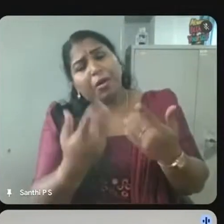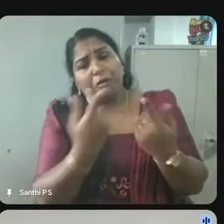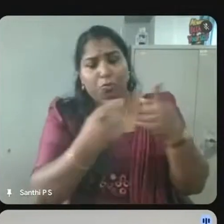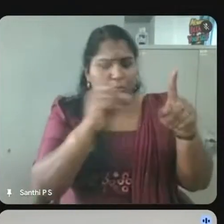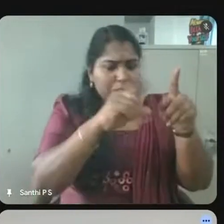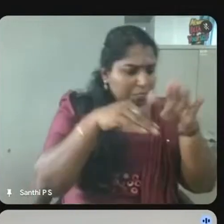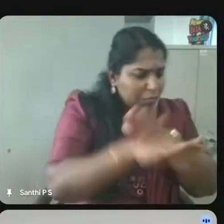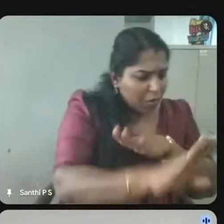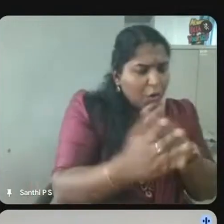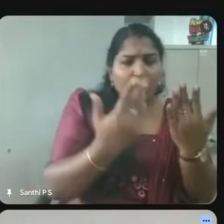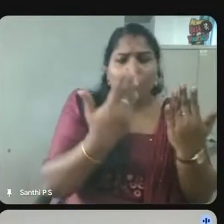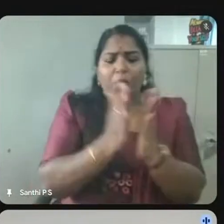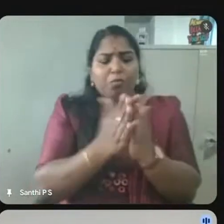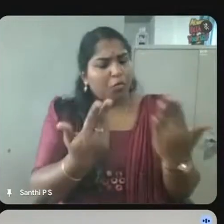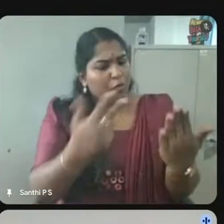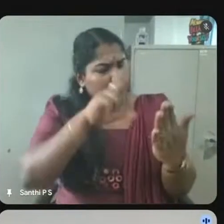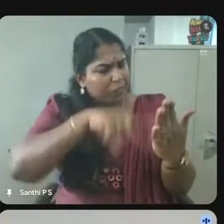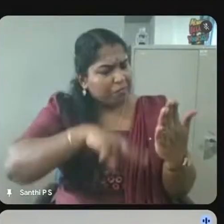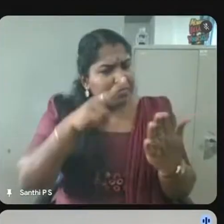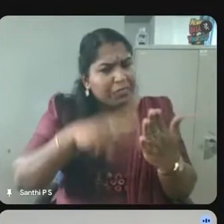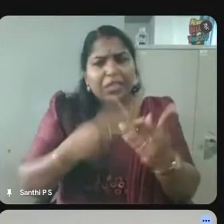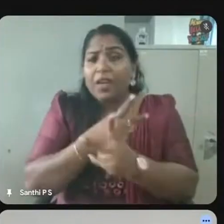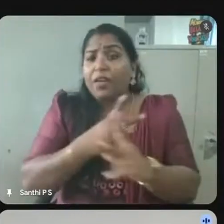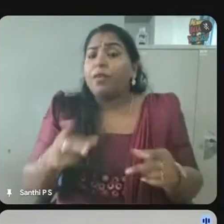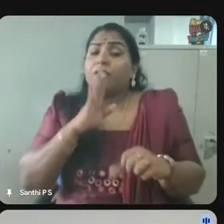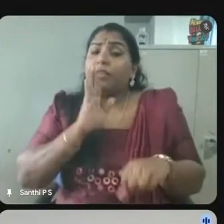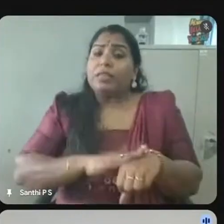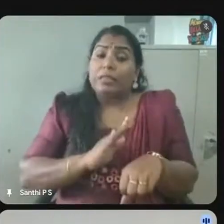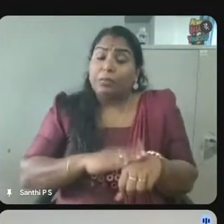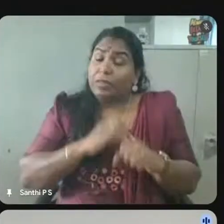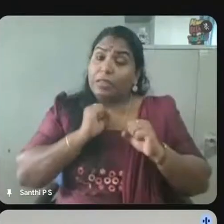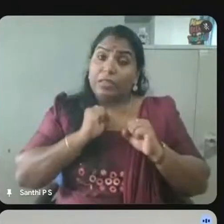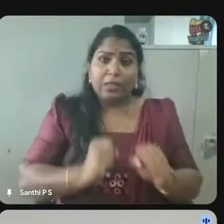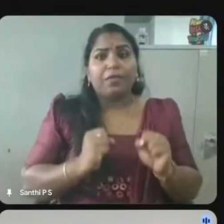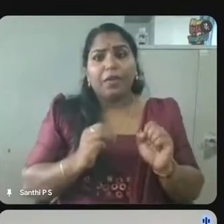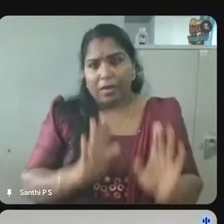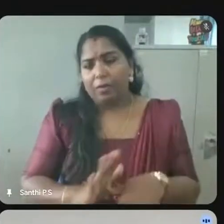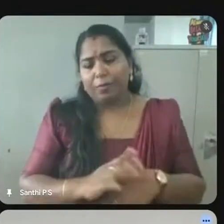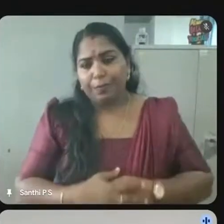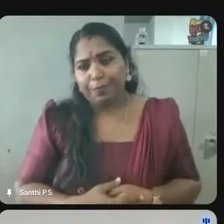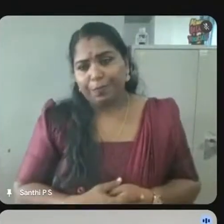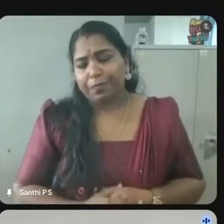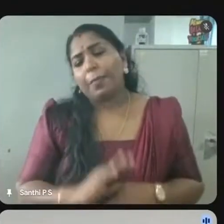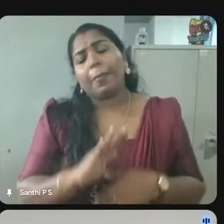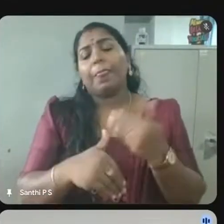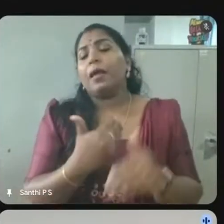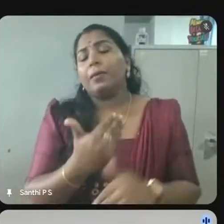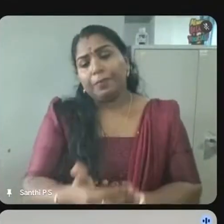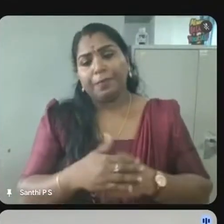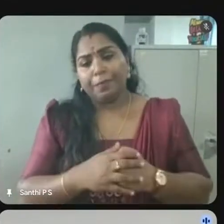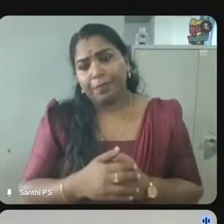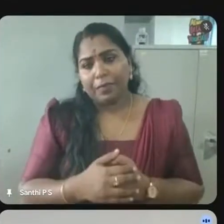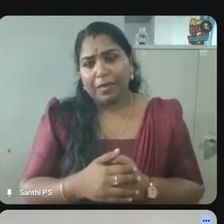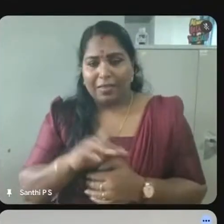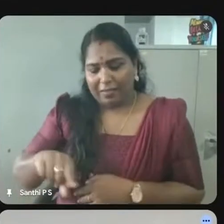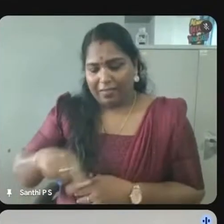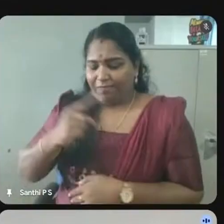വായിക്കാനോ അങ്ങനെ പല കാര്യങ്ങളിലും അവർക്ക് ബുദ്ധിമുട്ട് വരാം. പിന്നെ അതേസമയം നമ്മൾ ബ്ലൈൻഡ്നെസ്